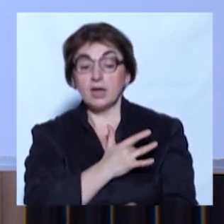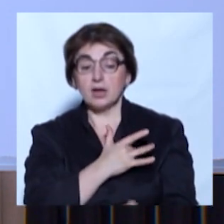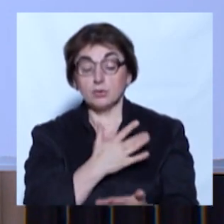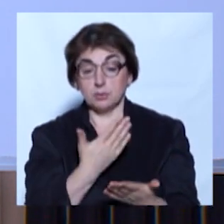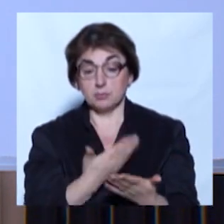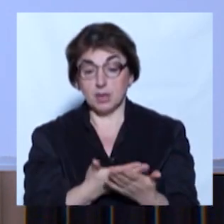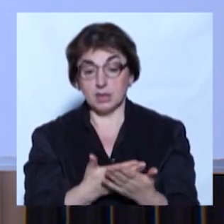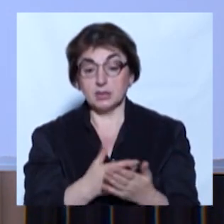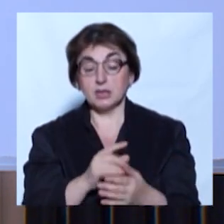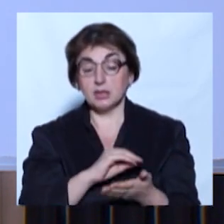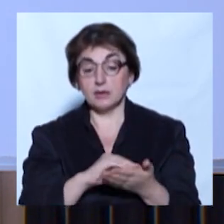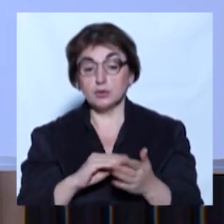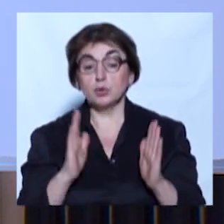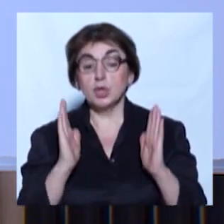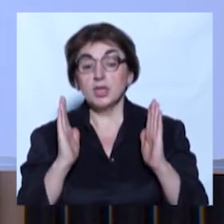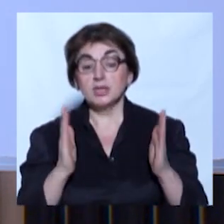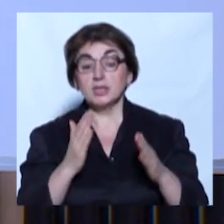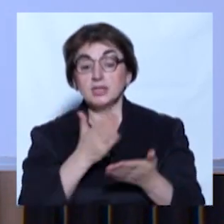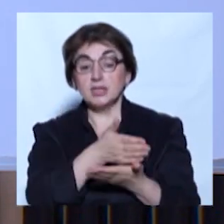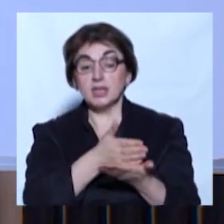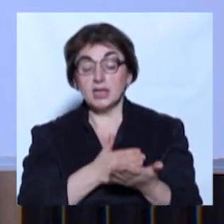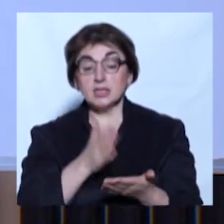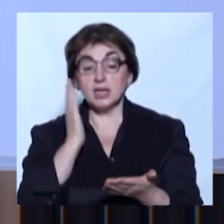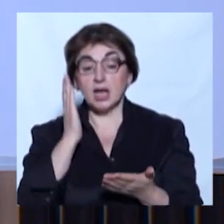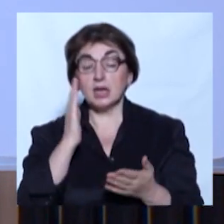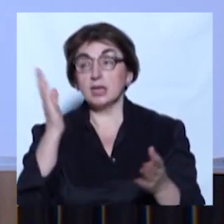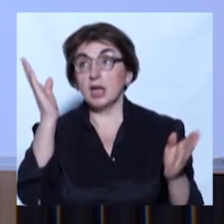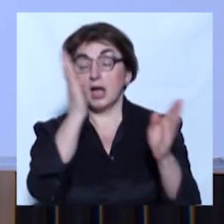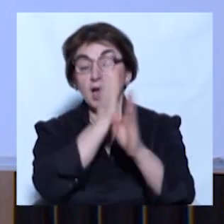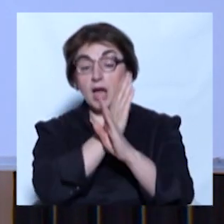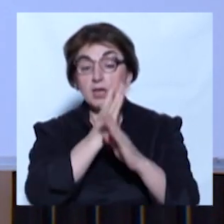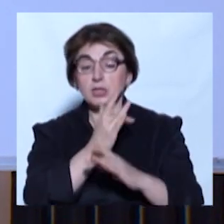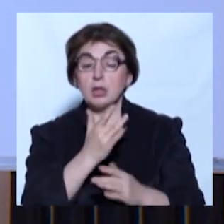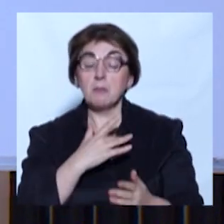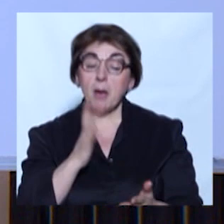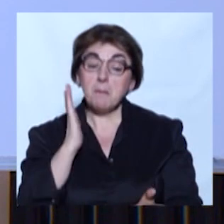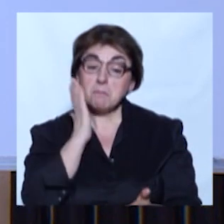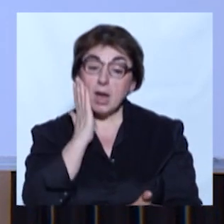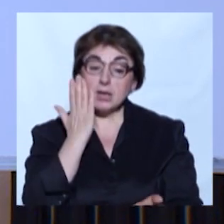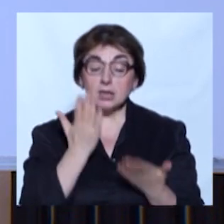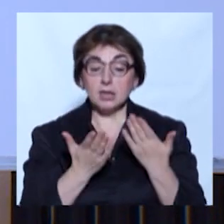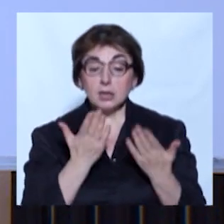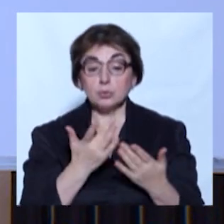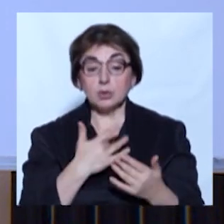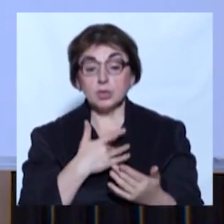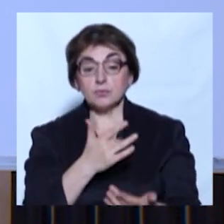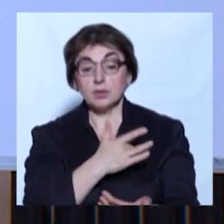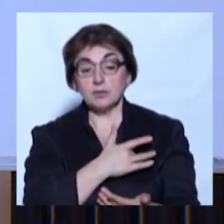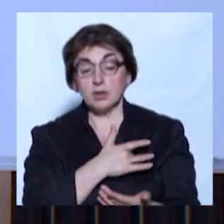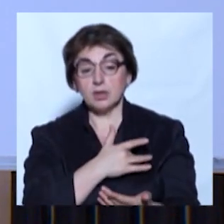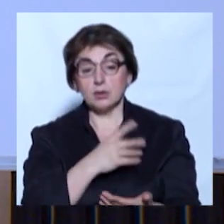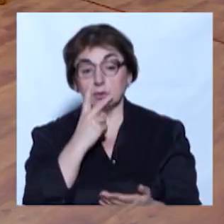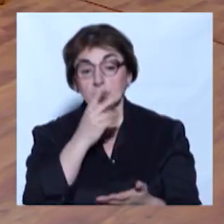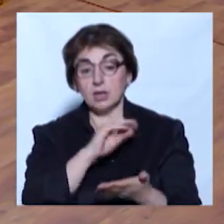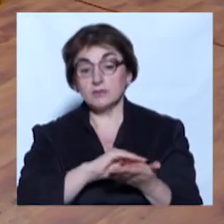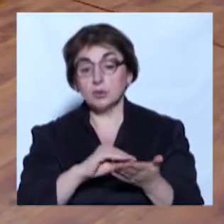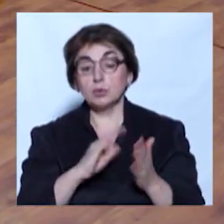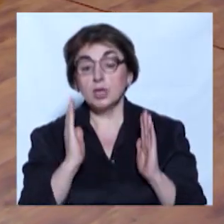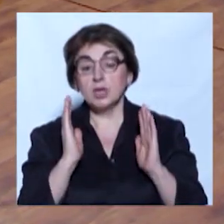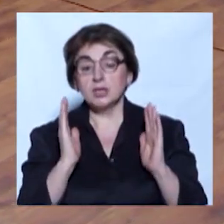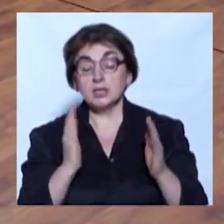დიდი ნაწილი და ნახოთ, გამართლდება თუ არა ჩვენი ვარაუდი. დიდი ნაწილი.